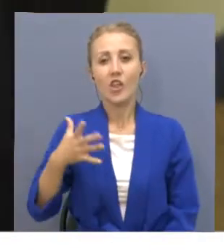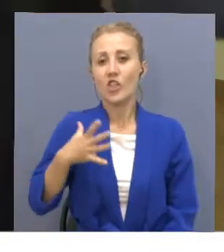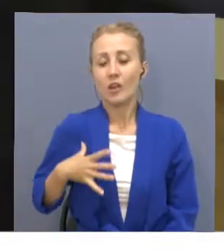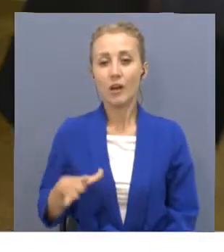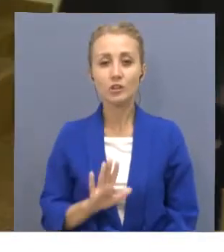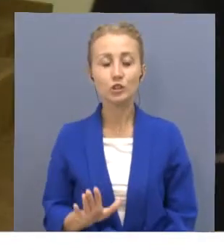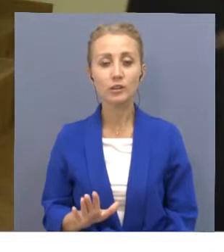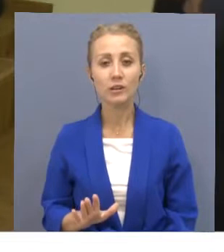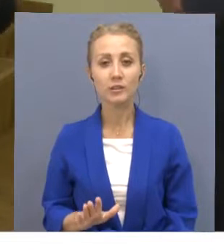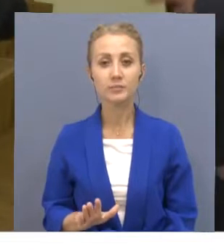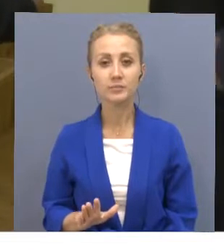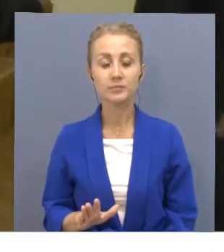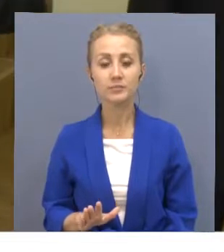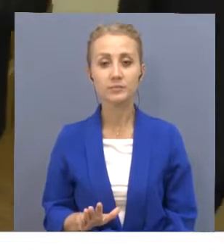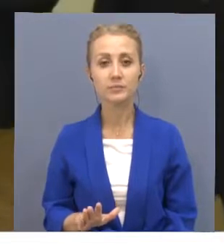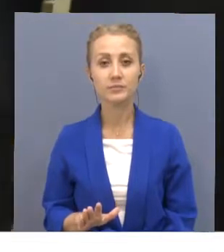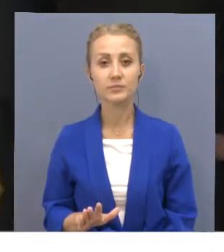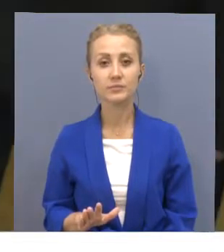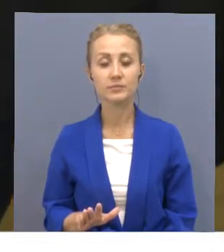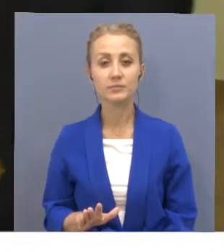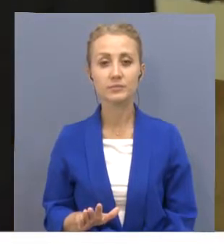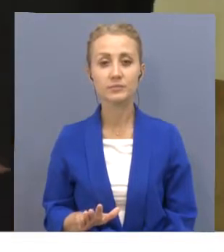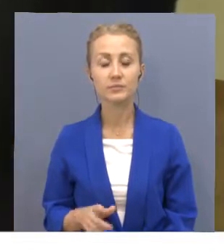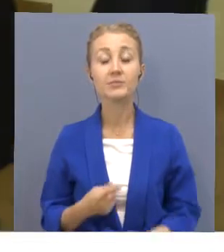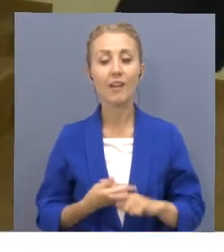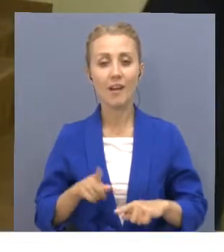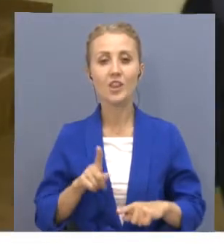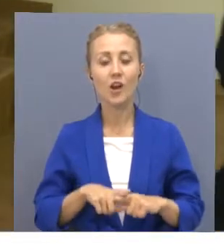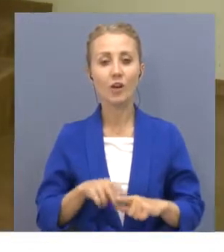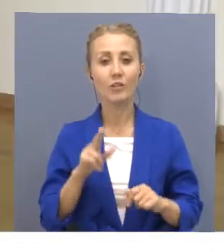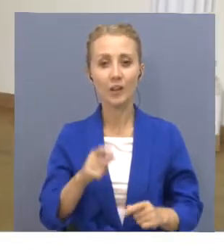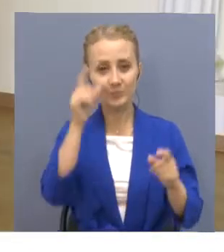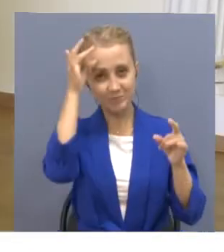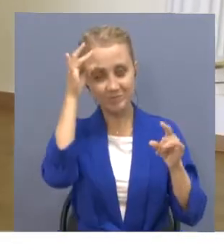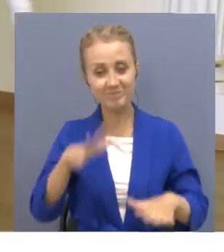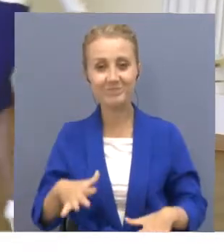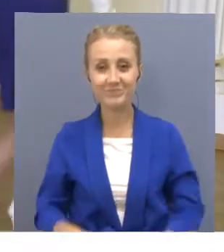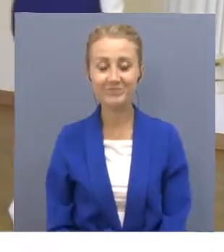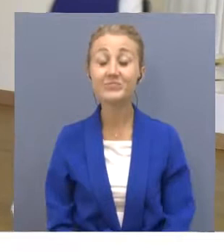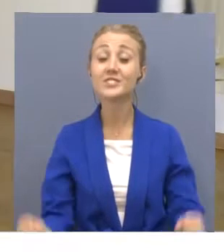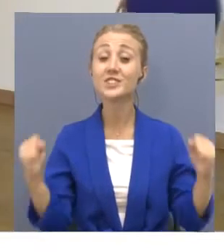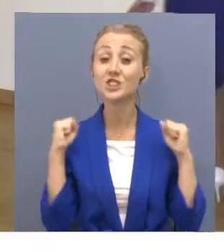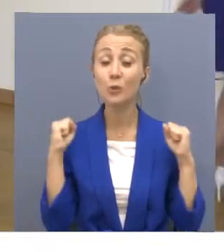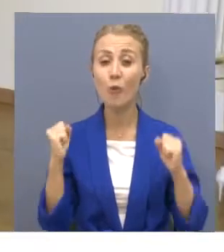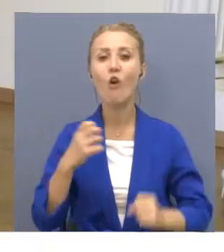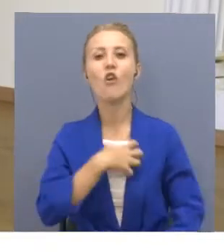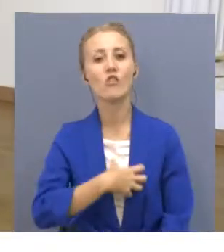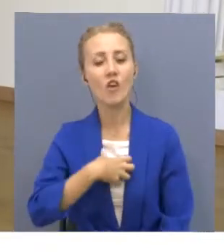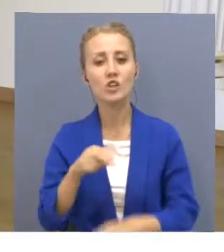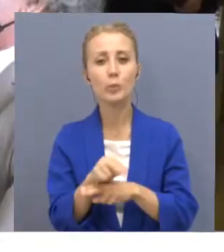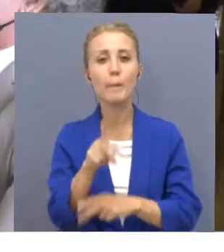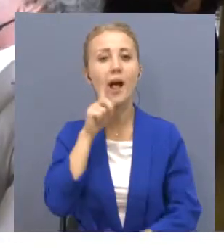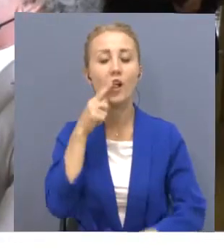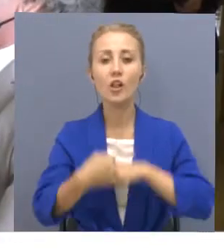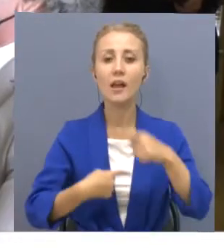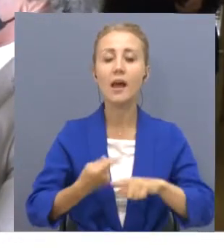меня вообще был как бы сюрприз. Спорт очень важен в воспитании молодого поколения.